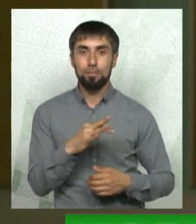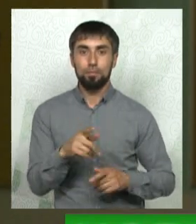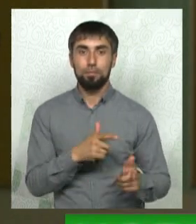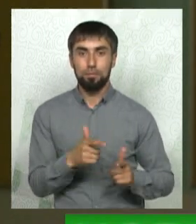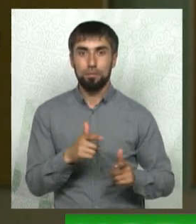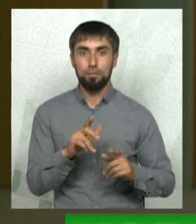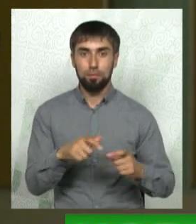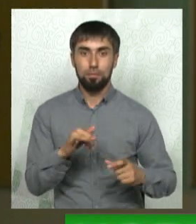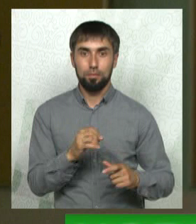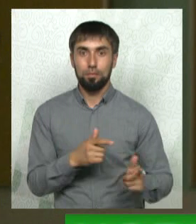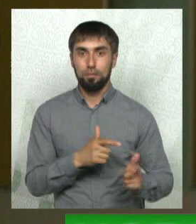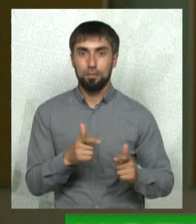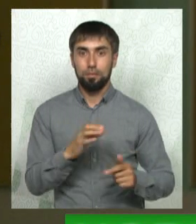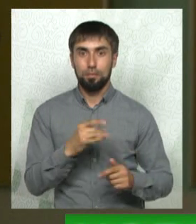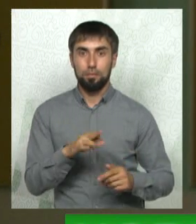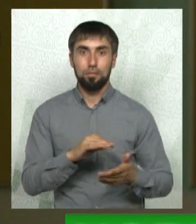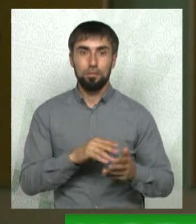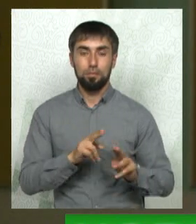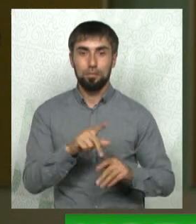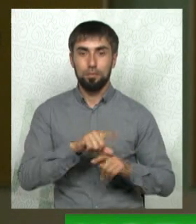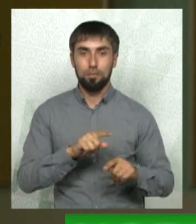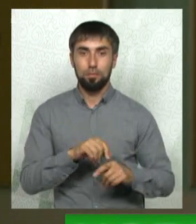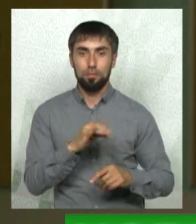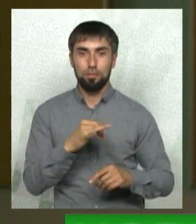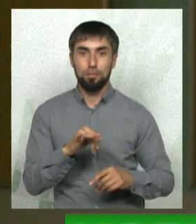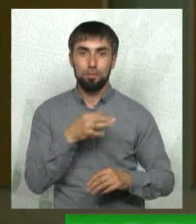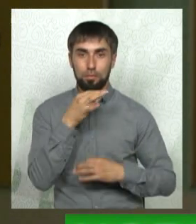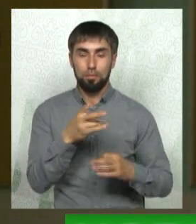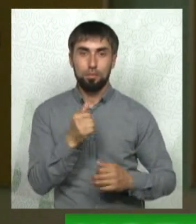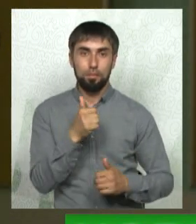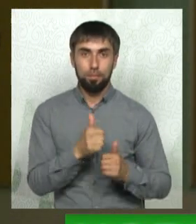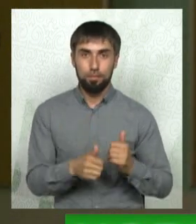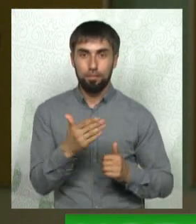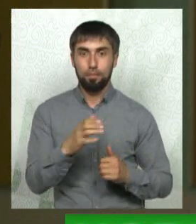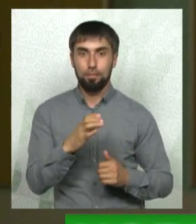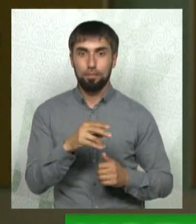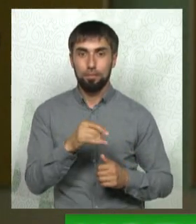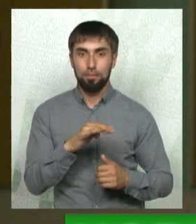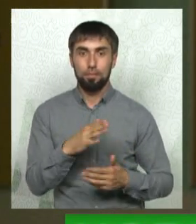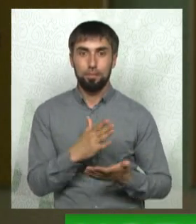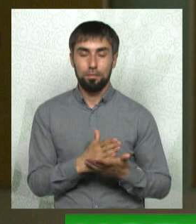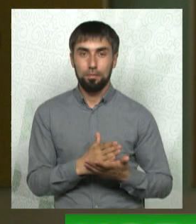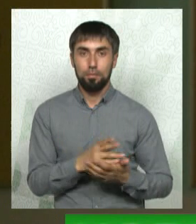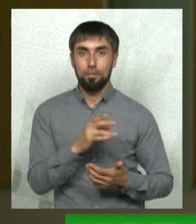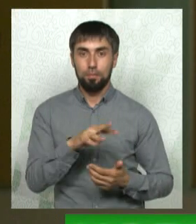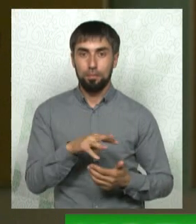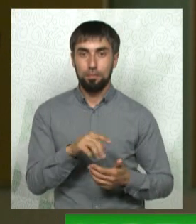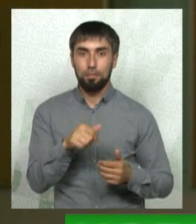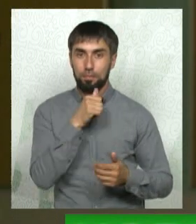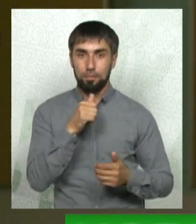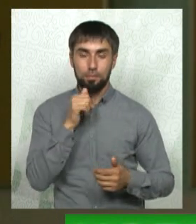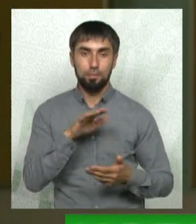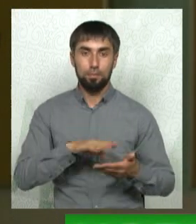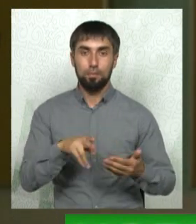подготовки к экзамену уже подготовлены станции записи устных ответов. На каждой из станций расшифровывается КИМ. После введения